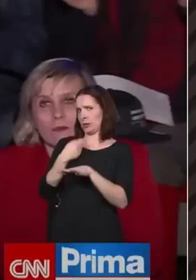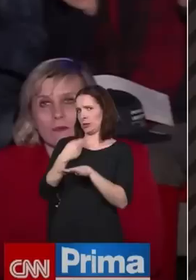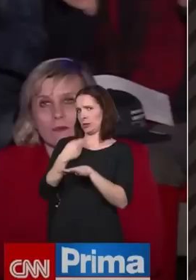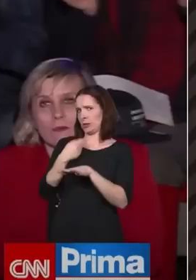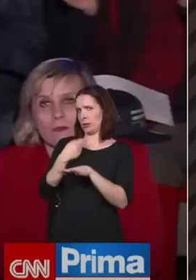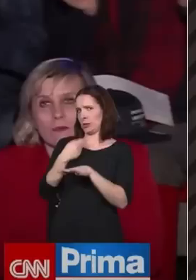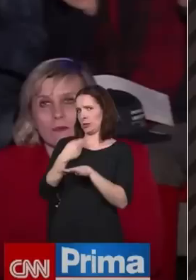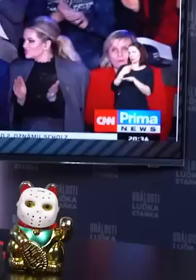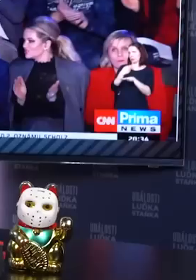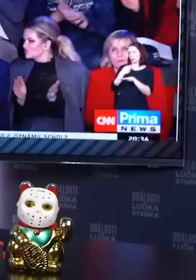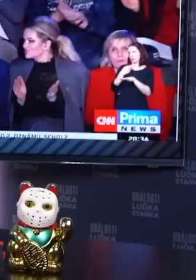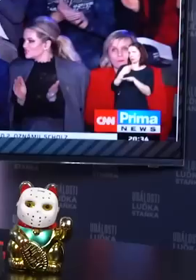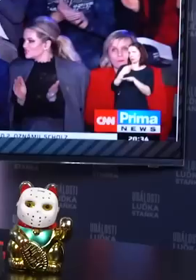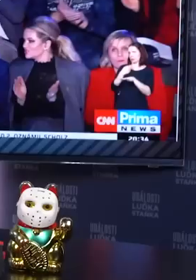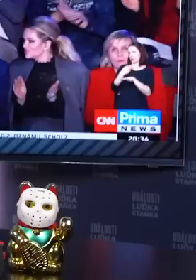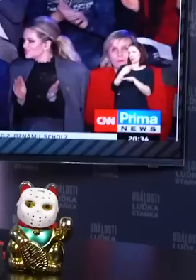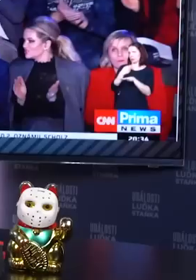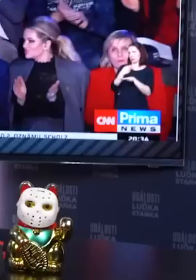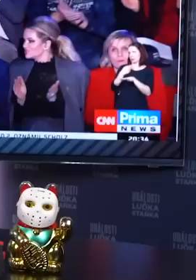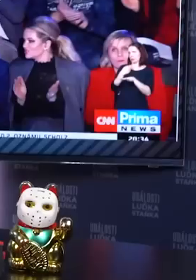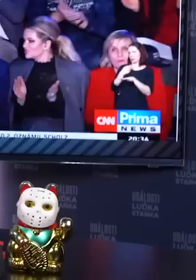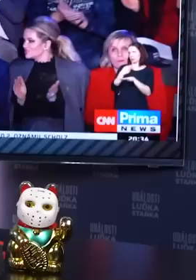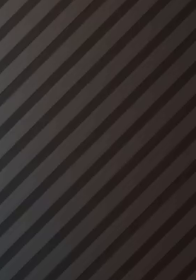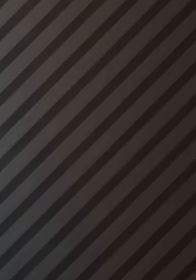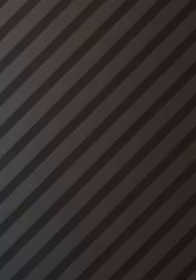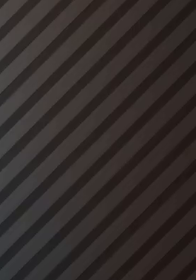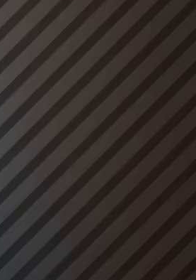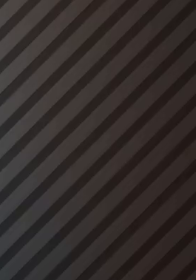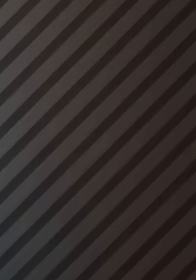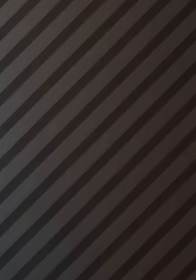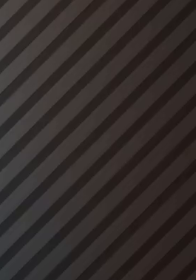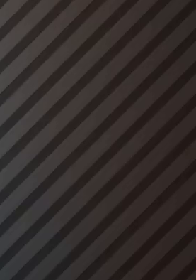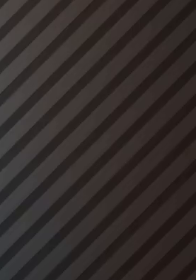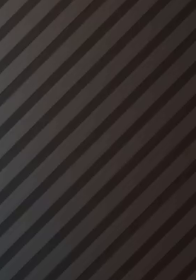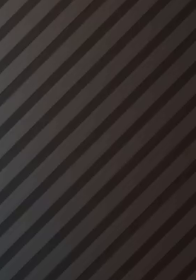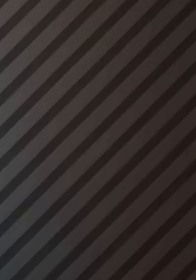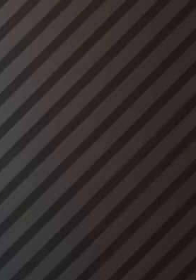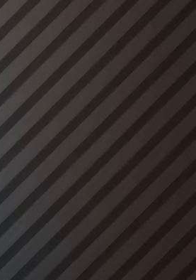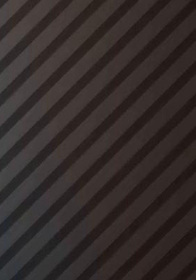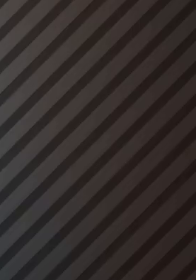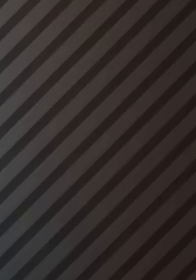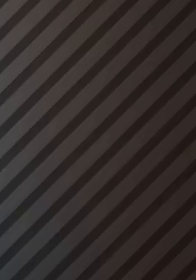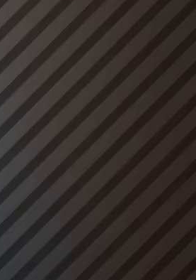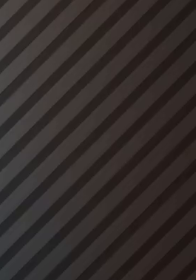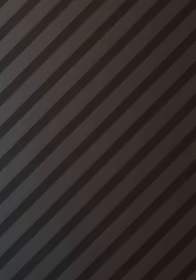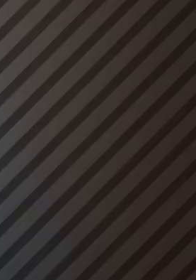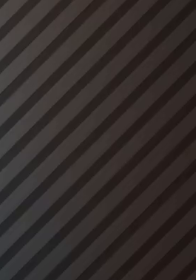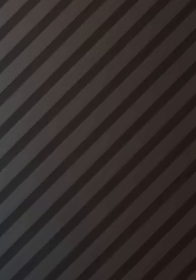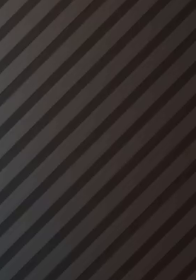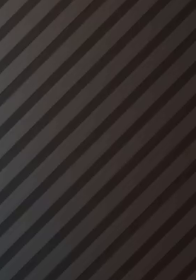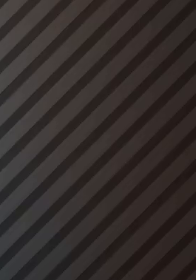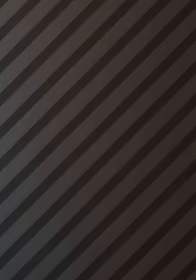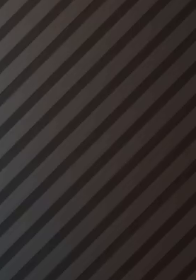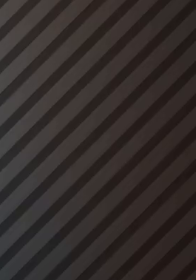co si tam přitáhl Babiš. Protože když si to trochu rozeberete, tak Schillerová se modlí, Havlíček je myšlenkama v práci nebo Bůh ví